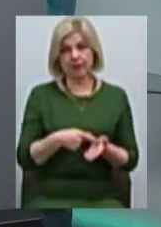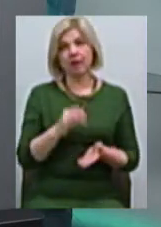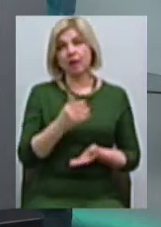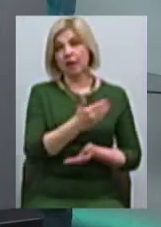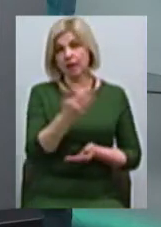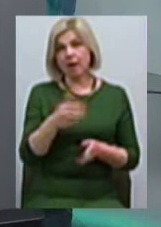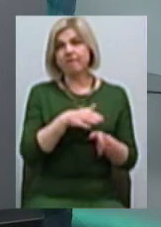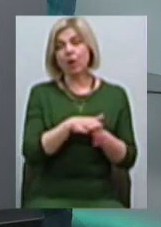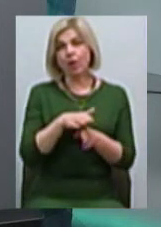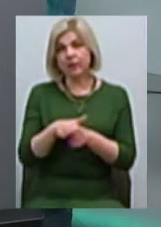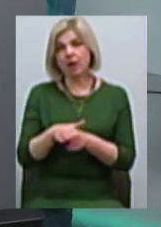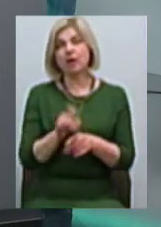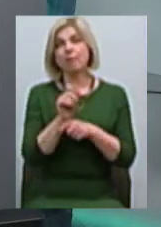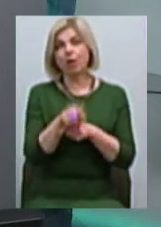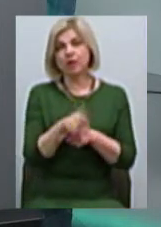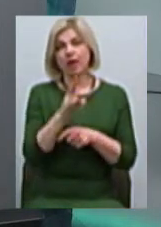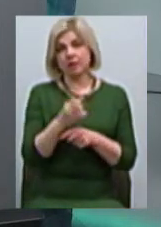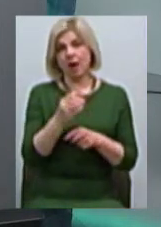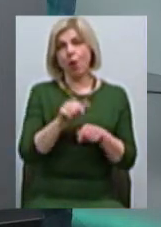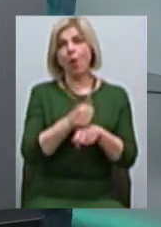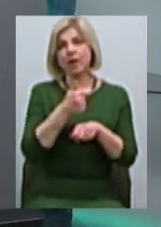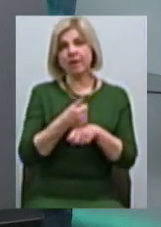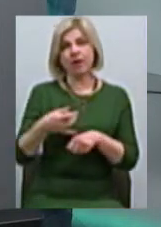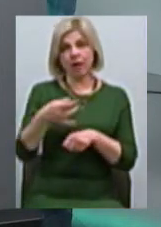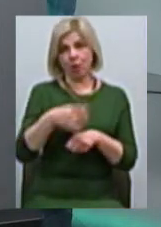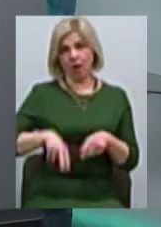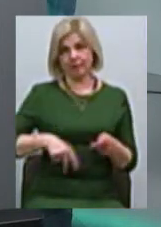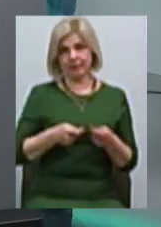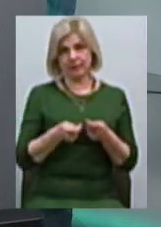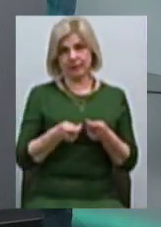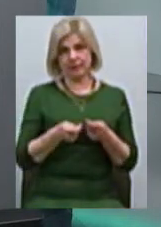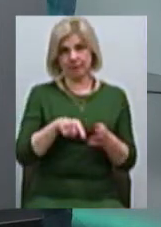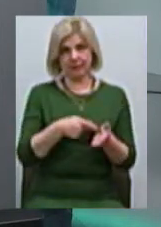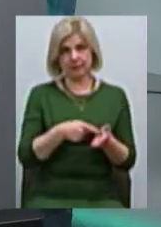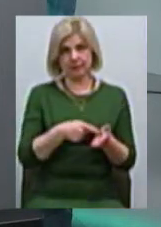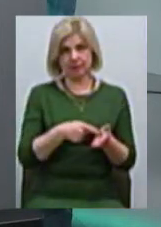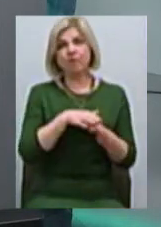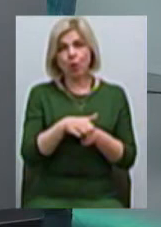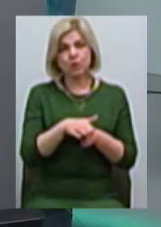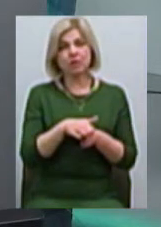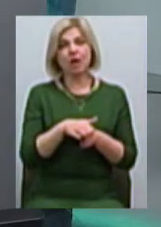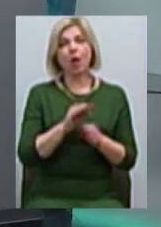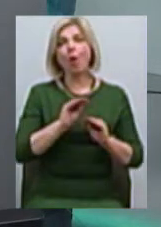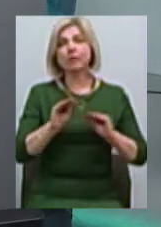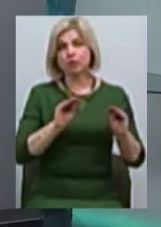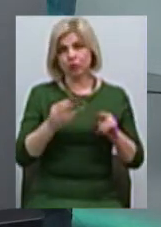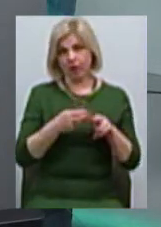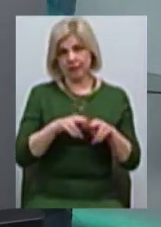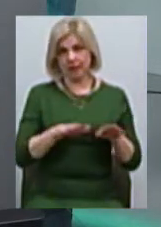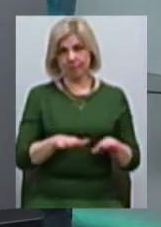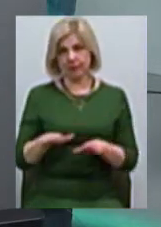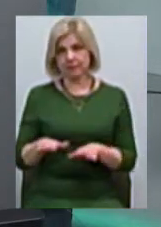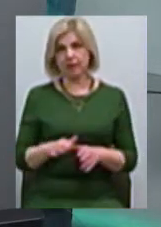вже виконання покладено саме на голів районних адміністрацій міста. Виконання в плані облаштування цих місць.